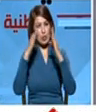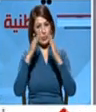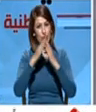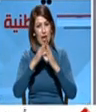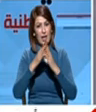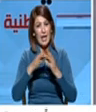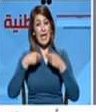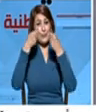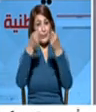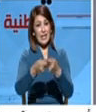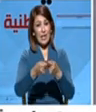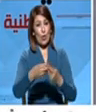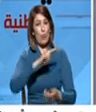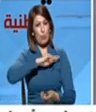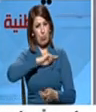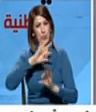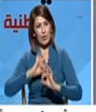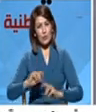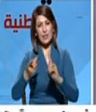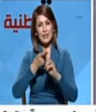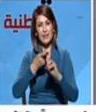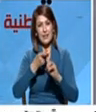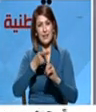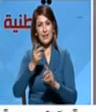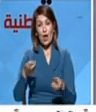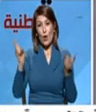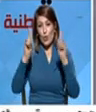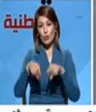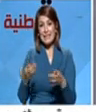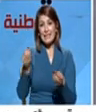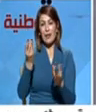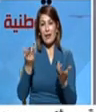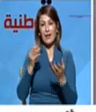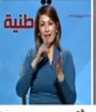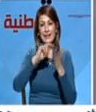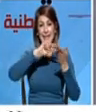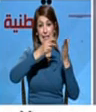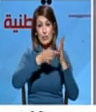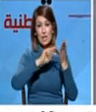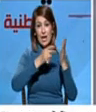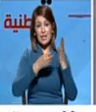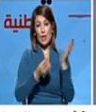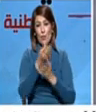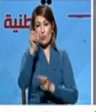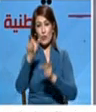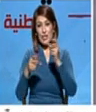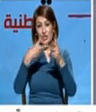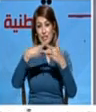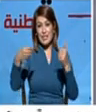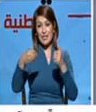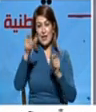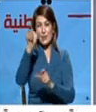ثلاث انتاع اه اه اه فما زاده التطبيق هي يتمكن ال الحرف انا مش